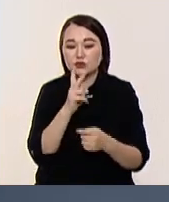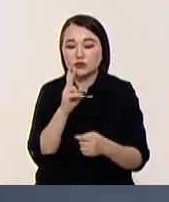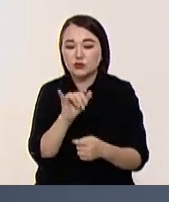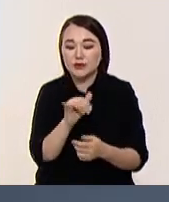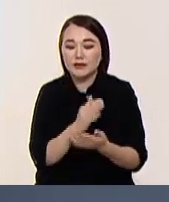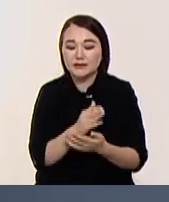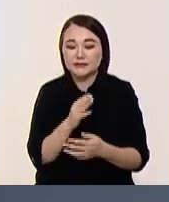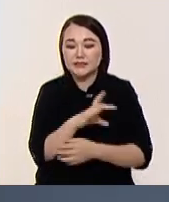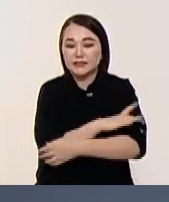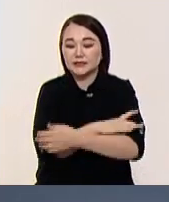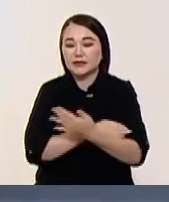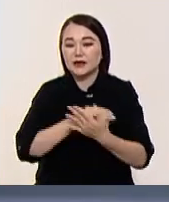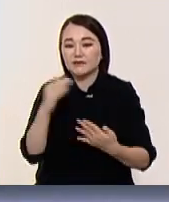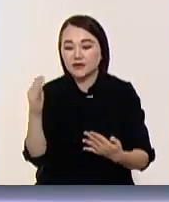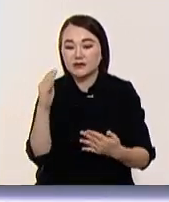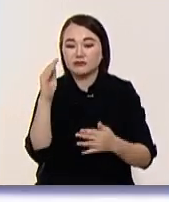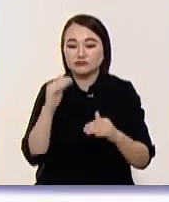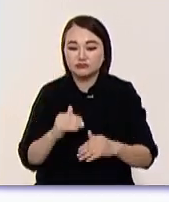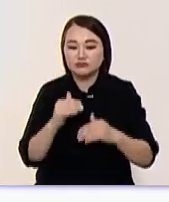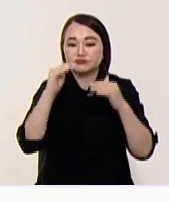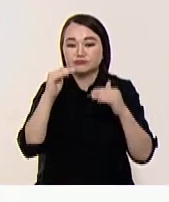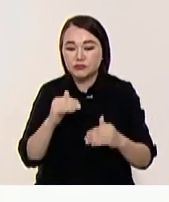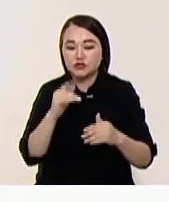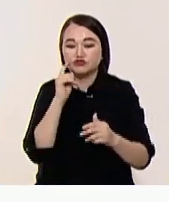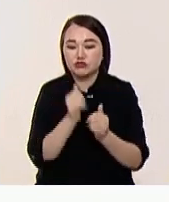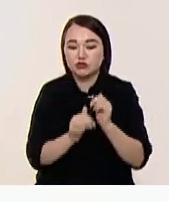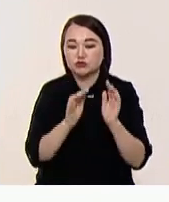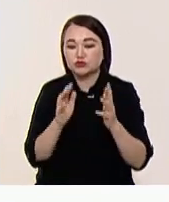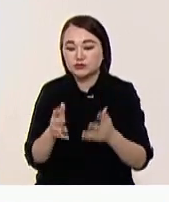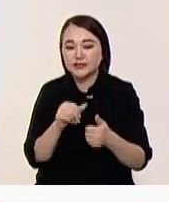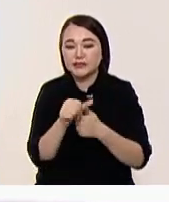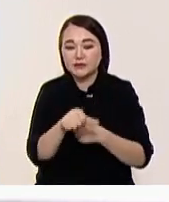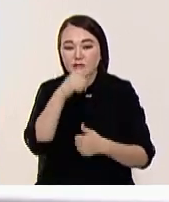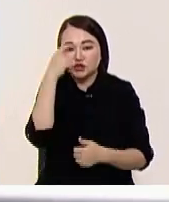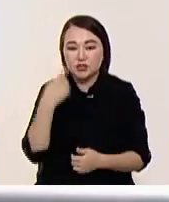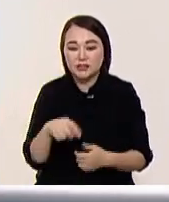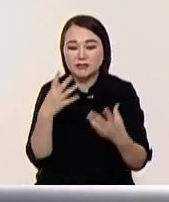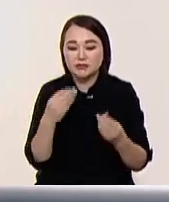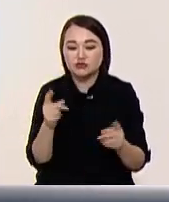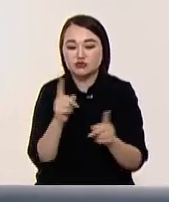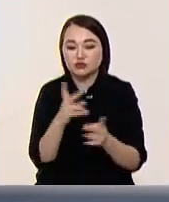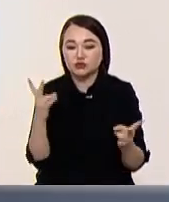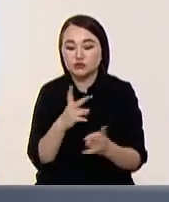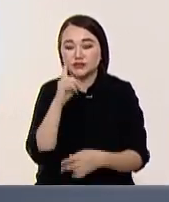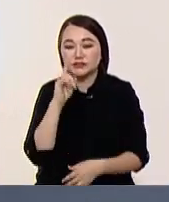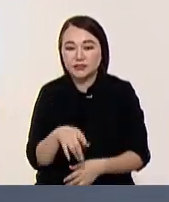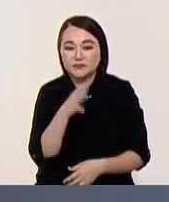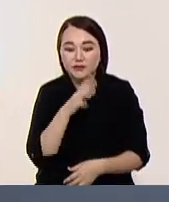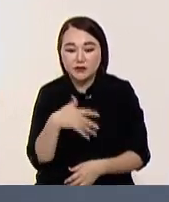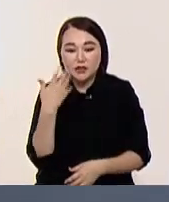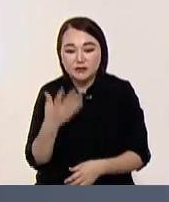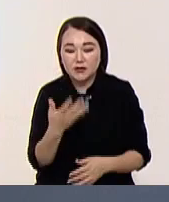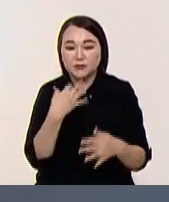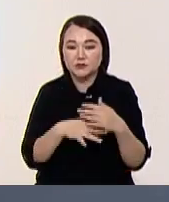кого артериальная гипертензия. Перепады давления в организме часто случаются именно в жару. О том, что нужно знать в то время, когда